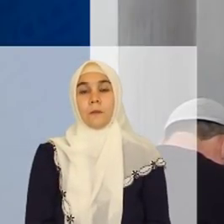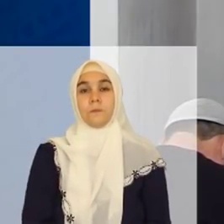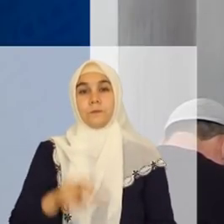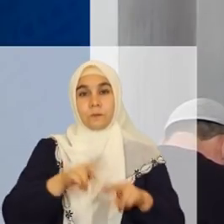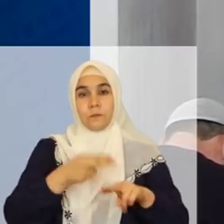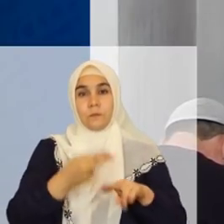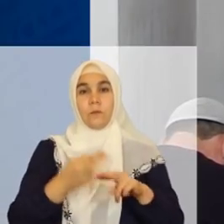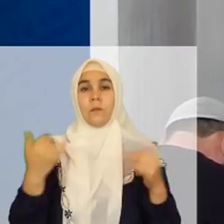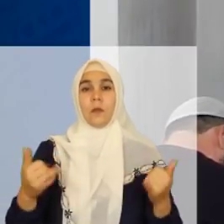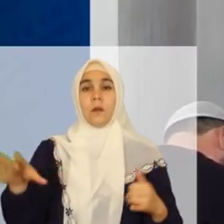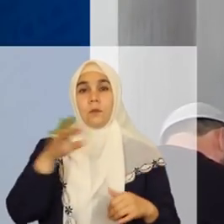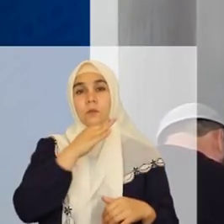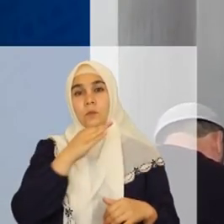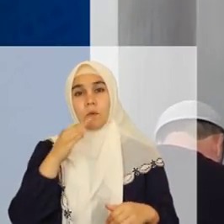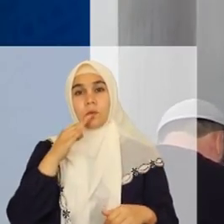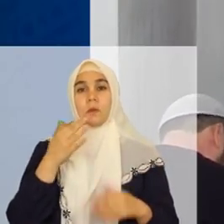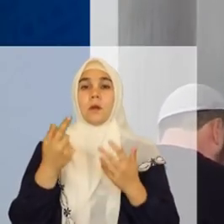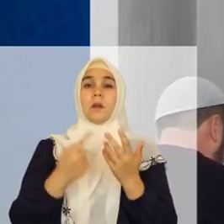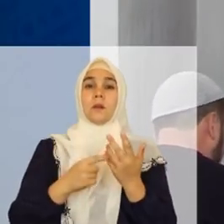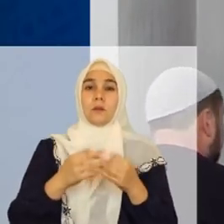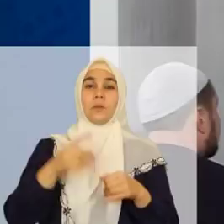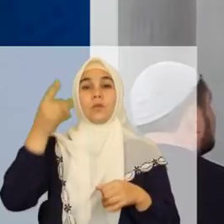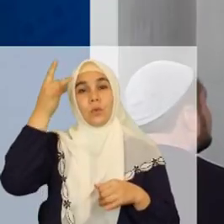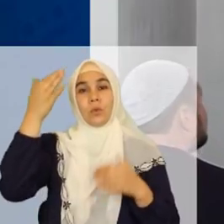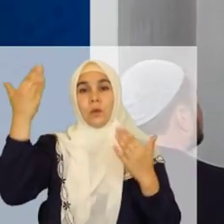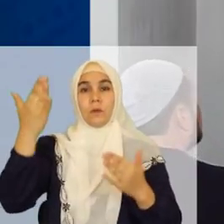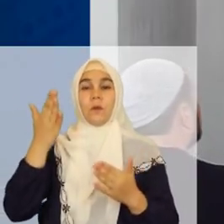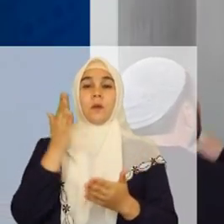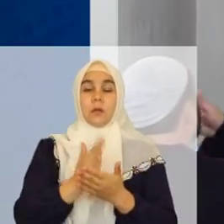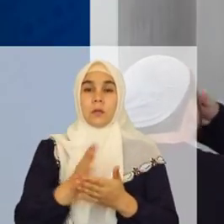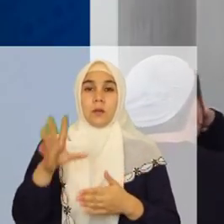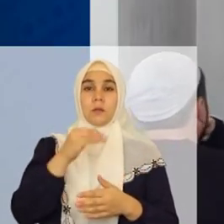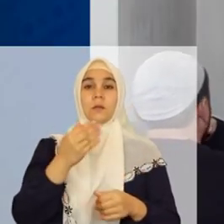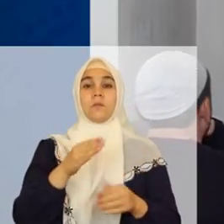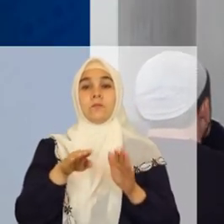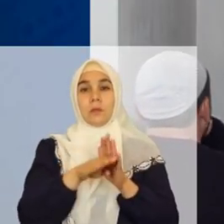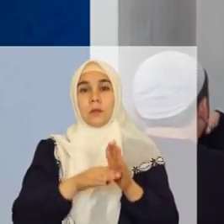Ana mana shunga o'xshagan yana bir qancha odoblar bor, shularni